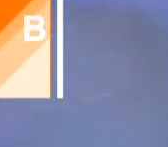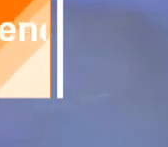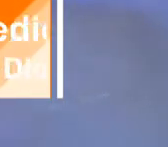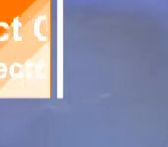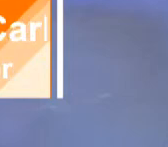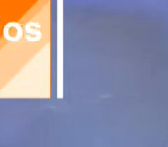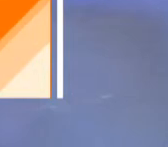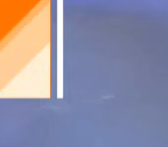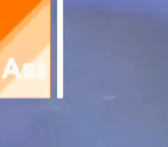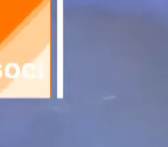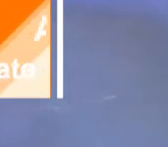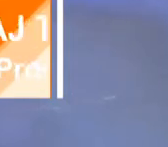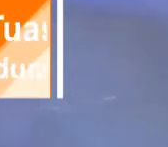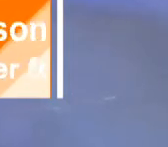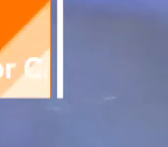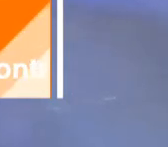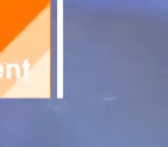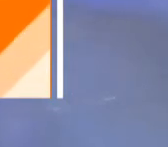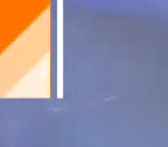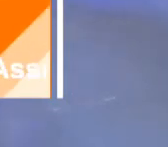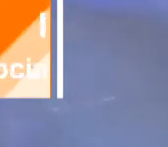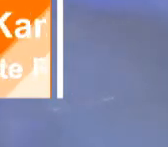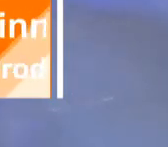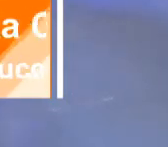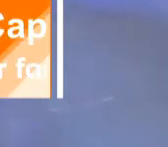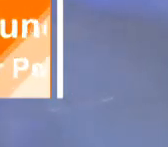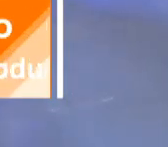vlogger, yes. Huwag mag-vlogger kung walang may vlog.